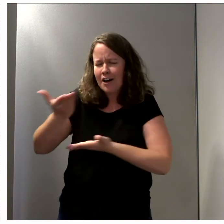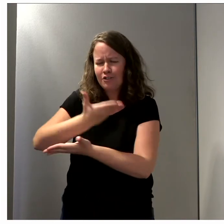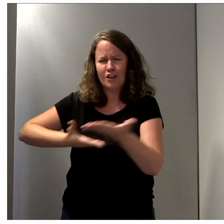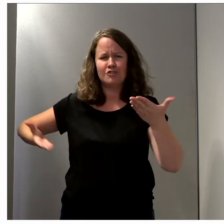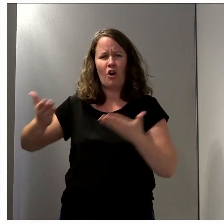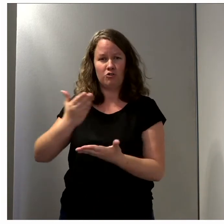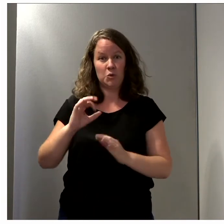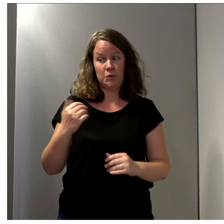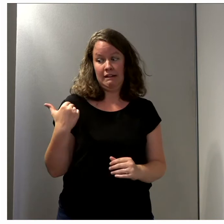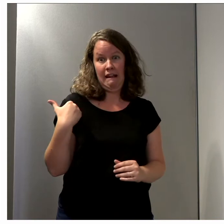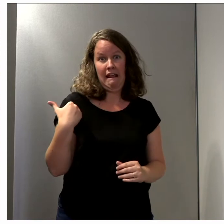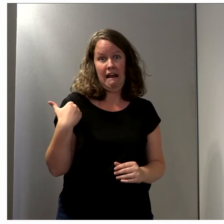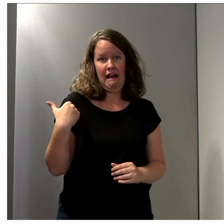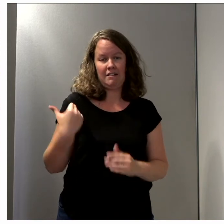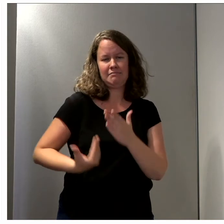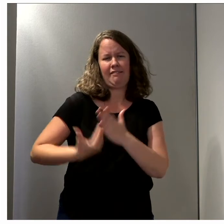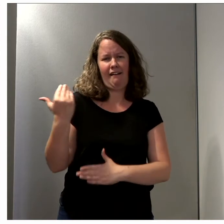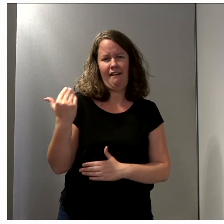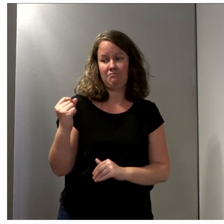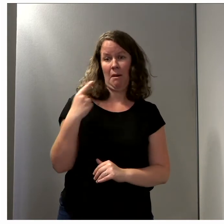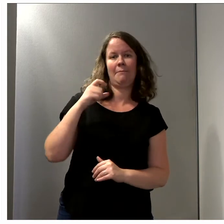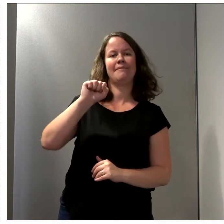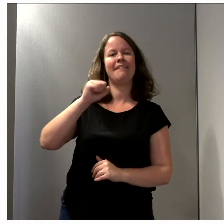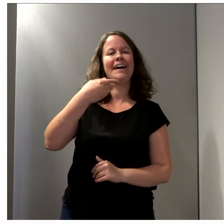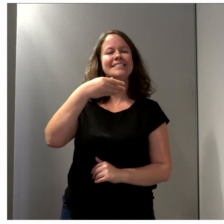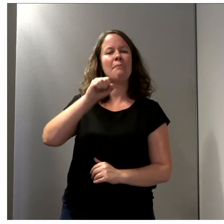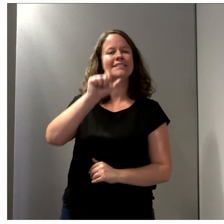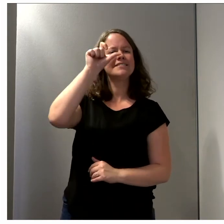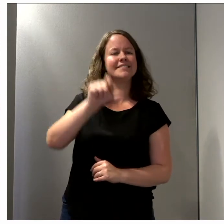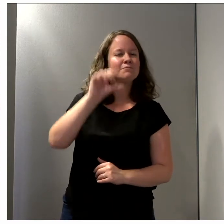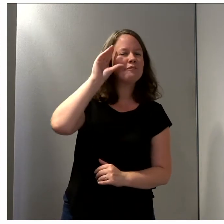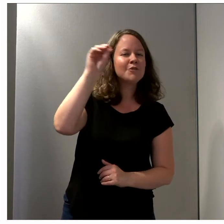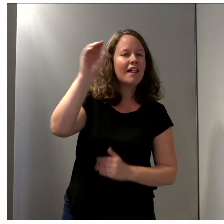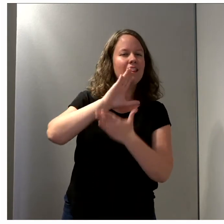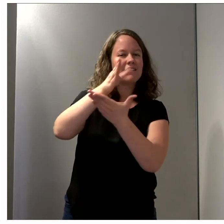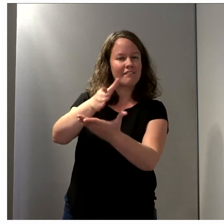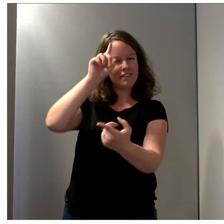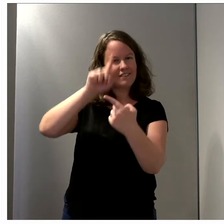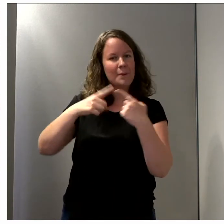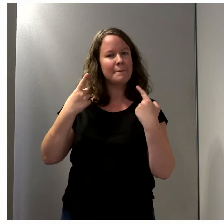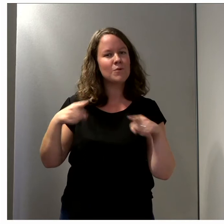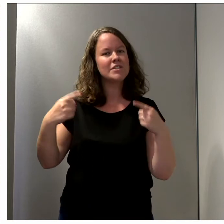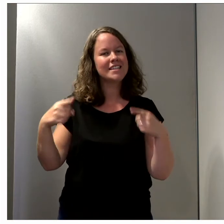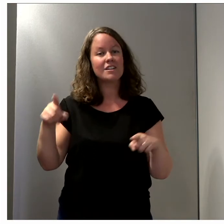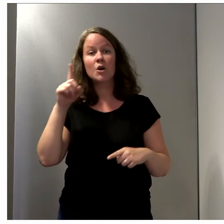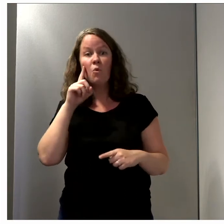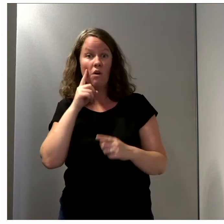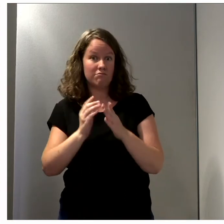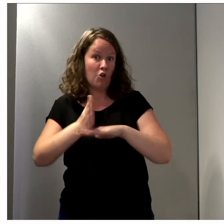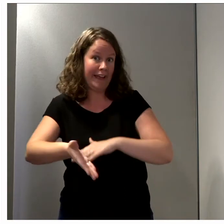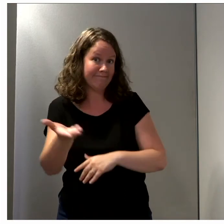le petit texto qu'ils ont reçu ce matin de l'intervenant en musique, puisque c'était la reprise